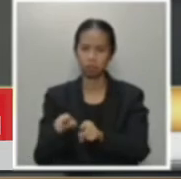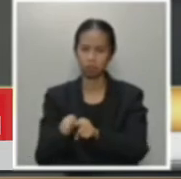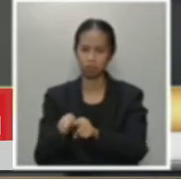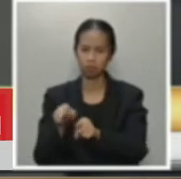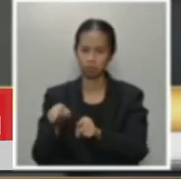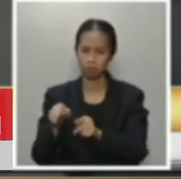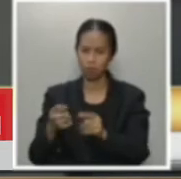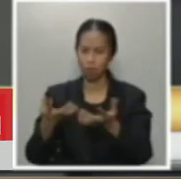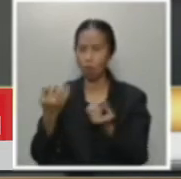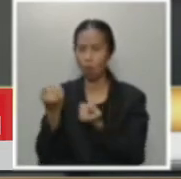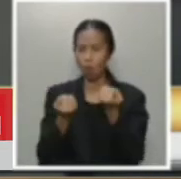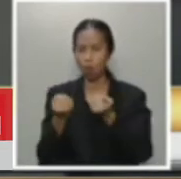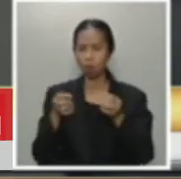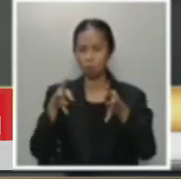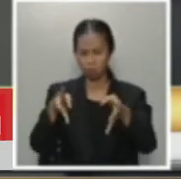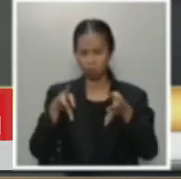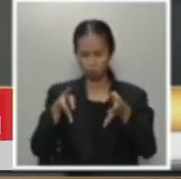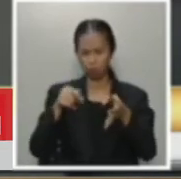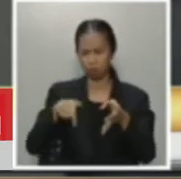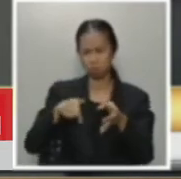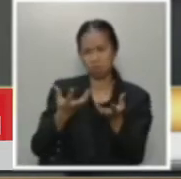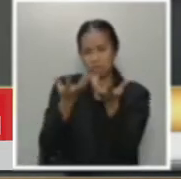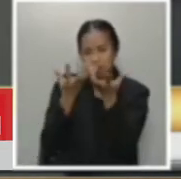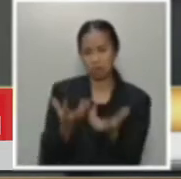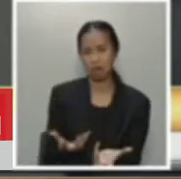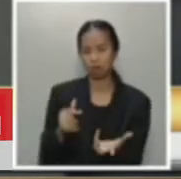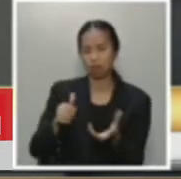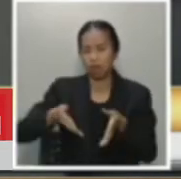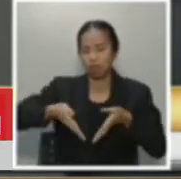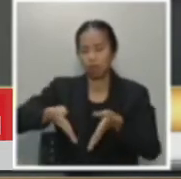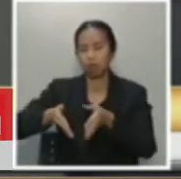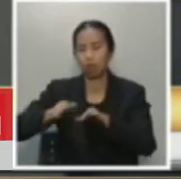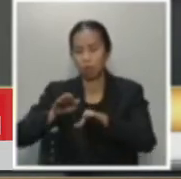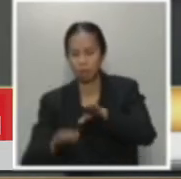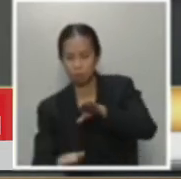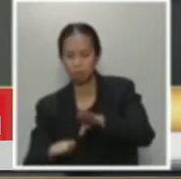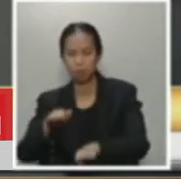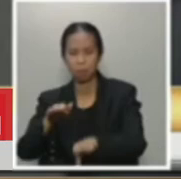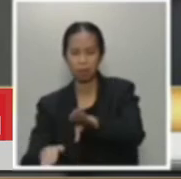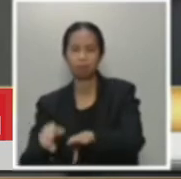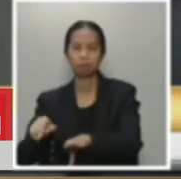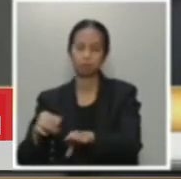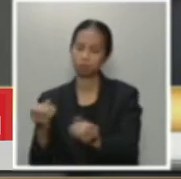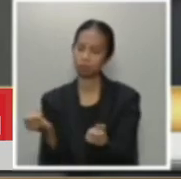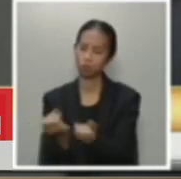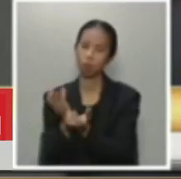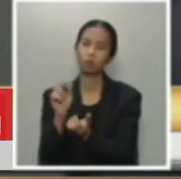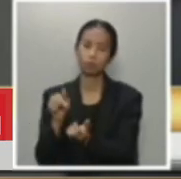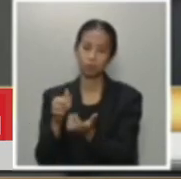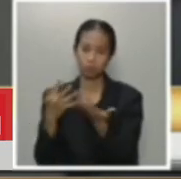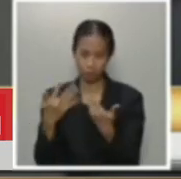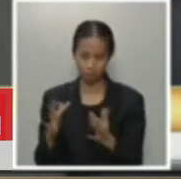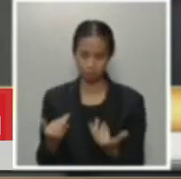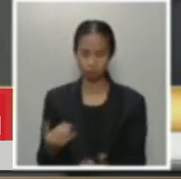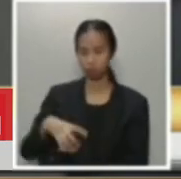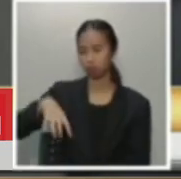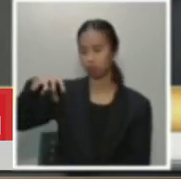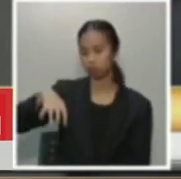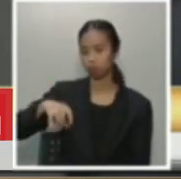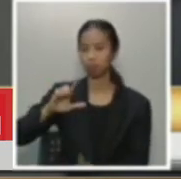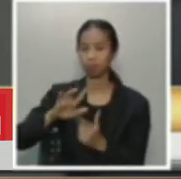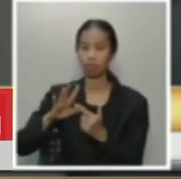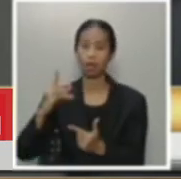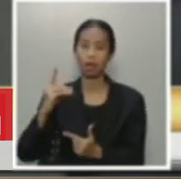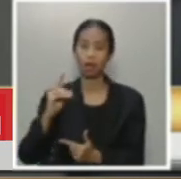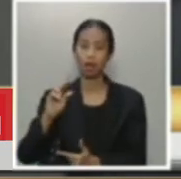องรับน้ำหนักของรถบรรทุกได้เพียงพอนั้นเกิดการชำรุดเสียหายเป็นอย่างมากและเนื่องจากพื้นที่เขตลาดกระบังค่ะทุกๆปีจะ